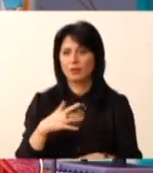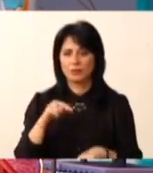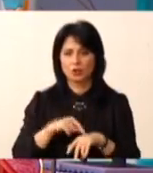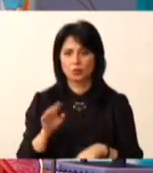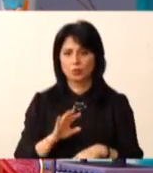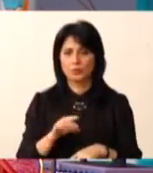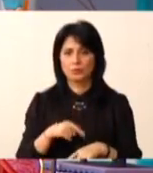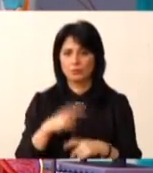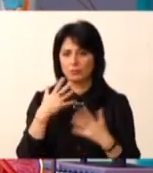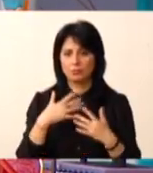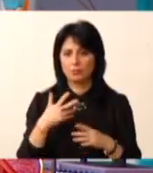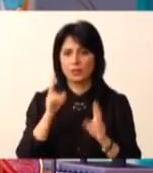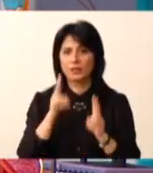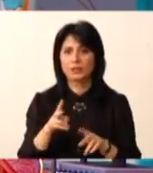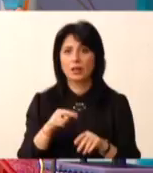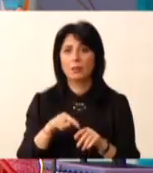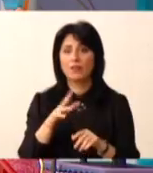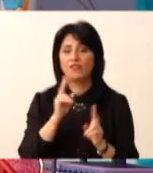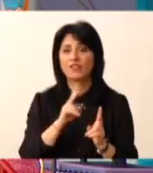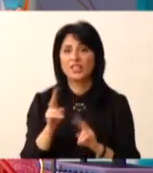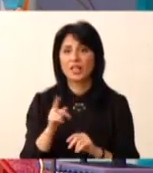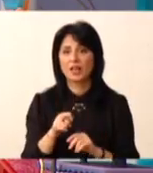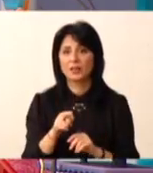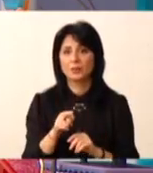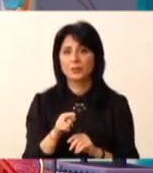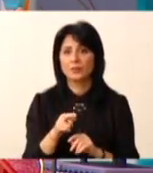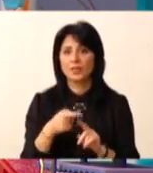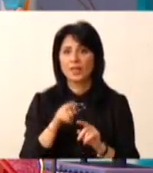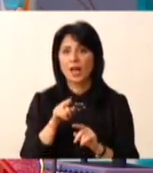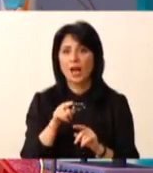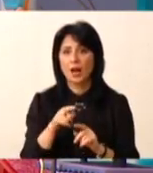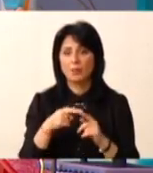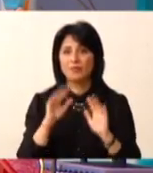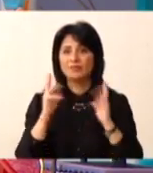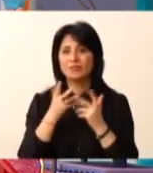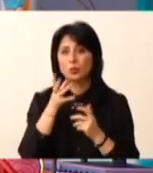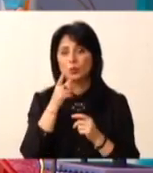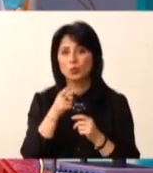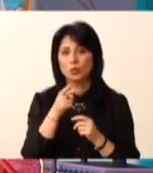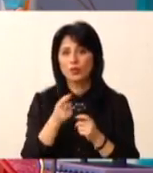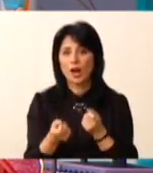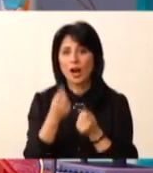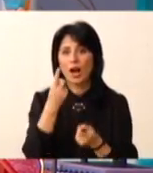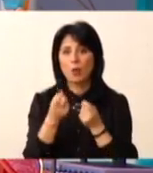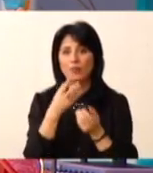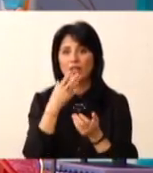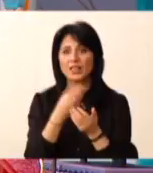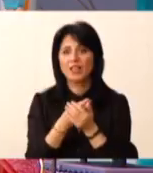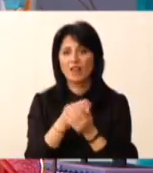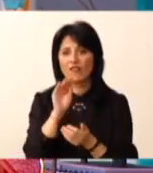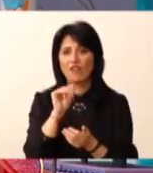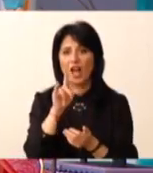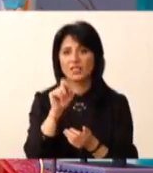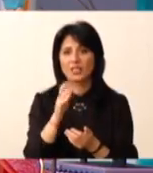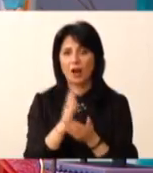აწუხებს, არ დაინიშნოს მკურნალობა, ვინაიდან აი ამ autoimmunური თიროიდიტის გამოვლინებებს თავისი ფაზები